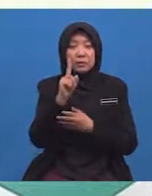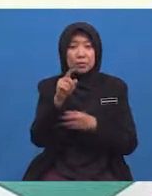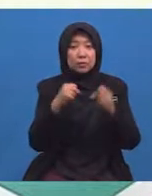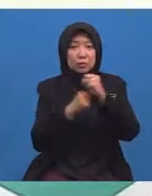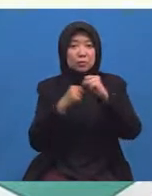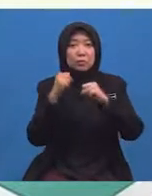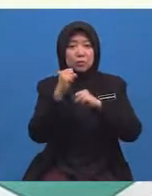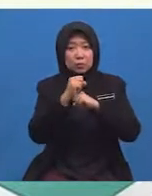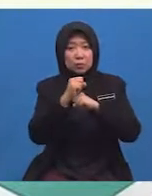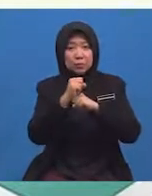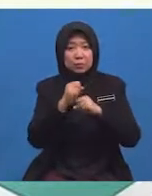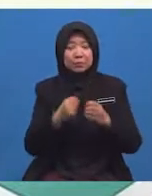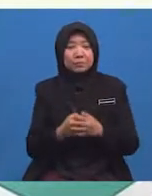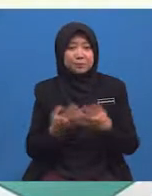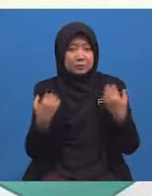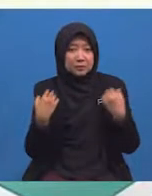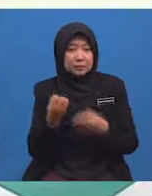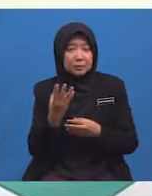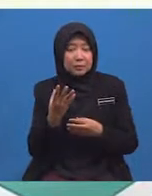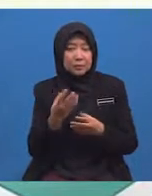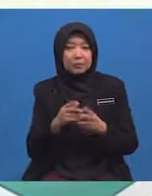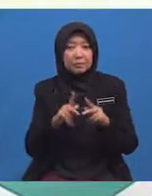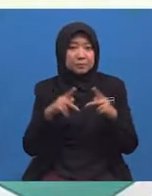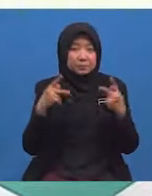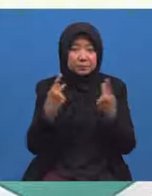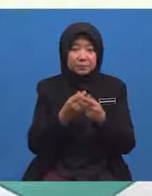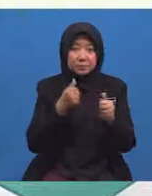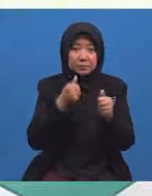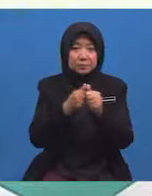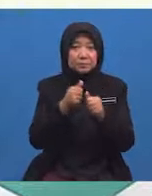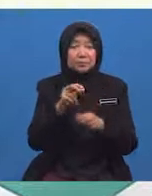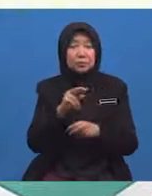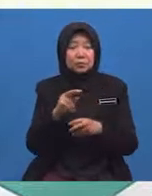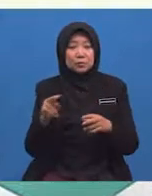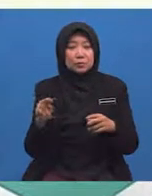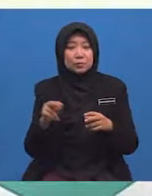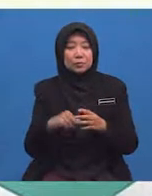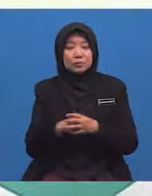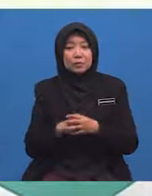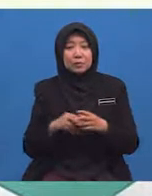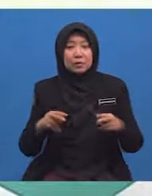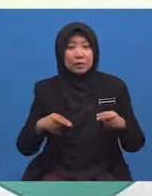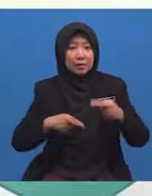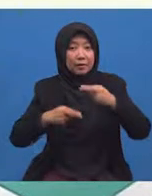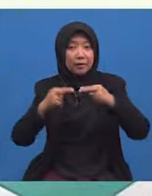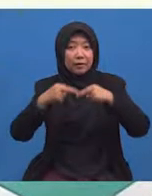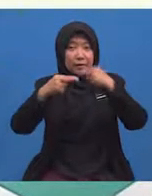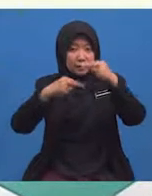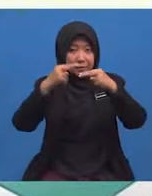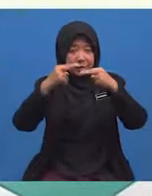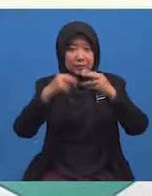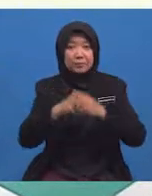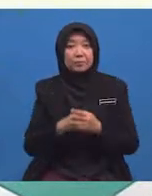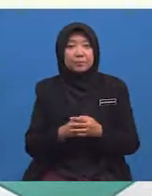yang terdiri daripada beberapa kategori mengikut hierarki suatu masyarakat yang